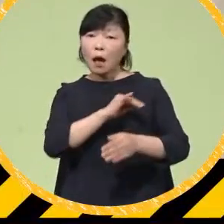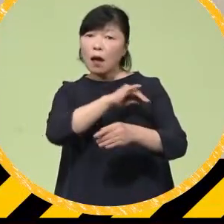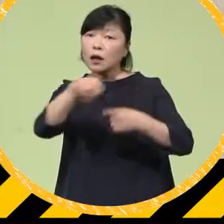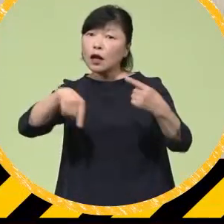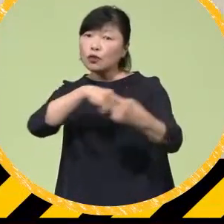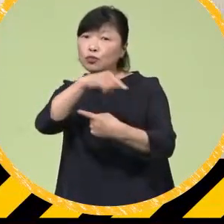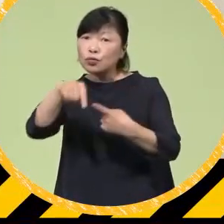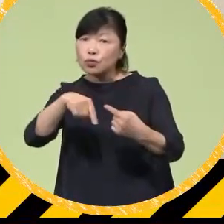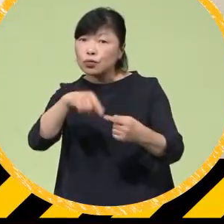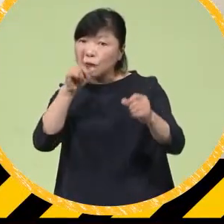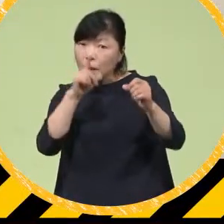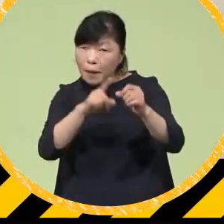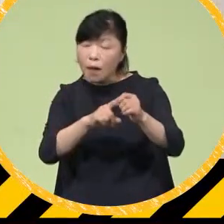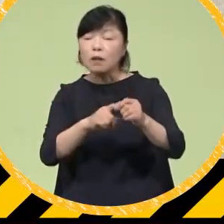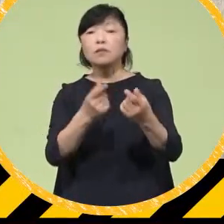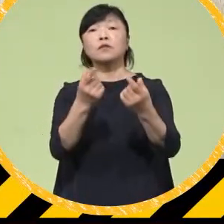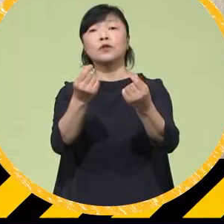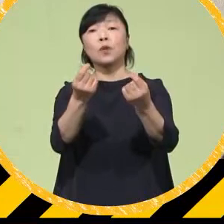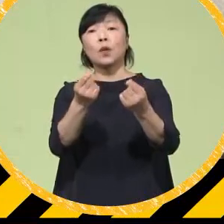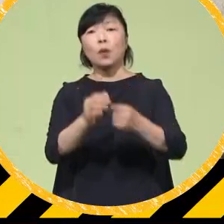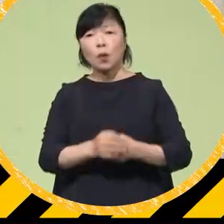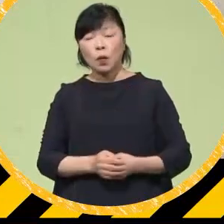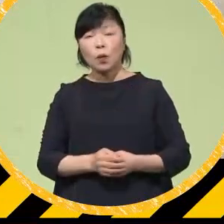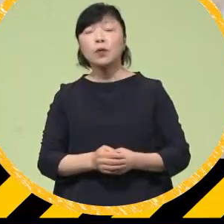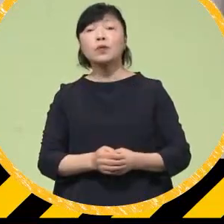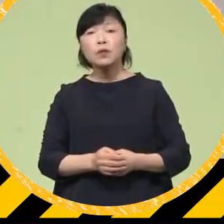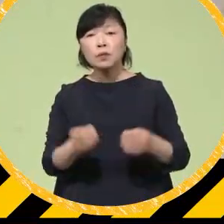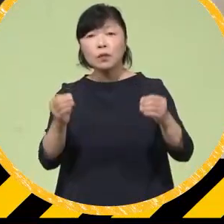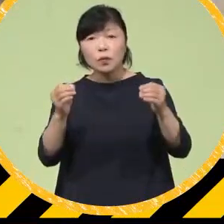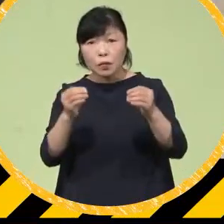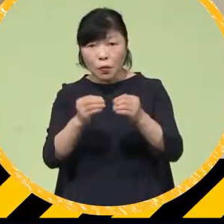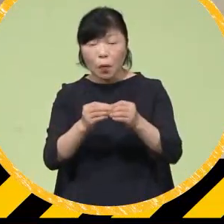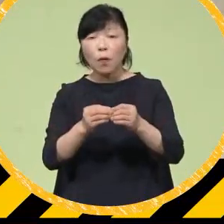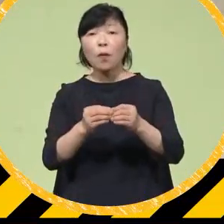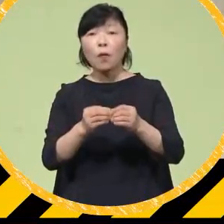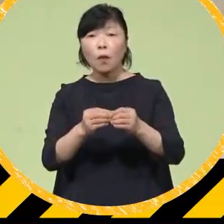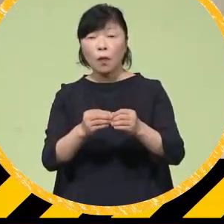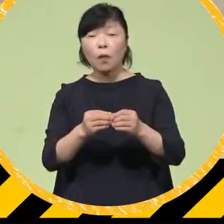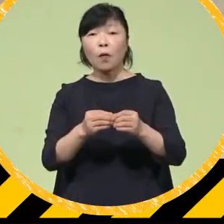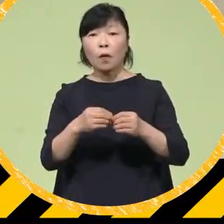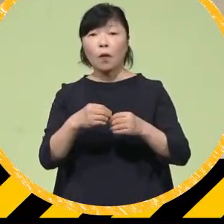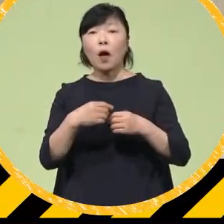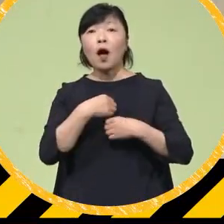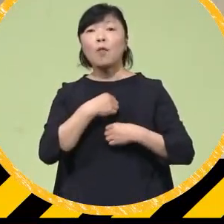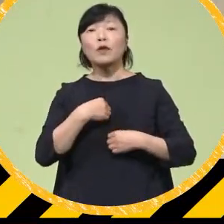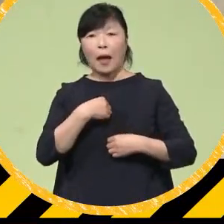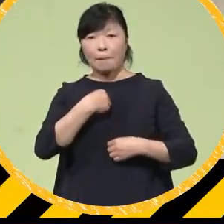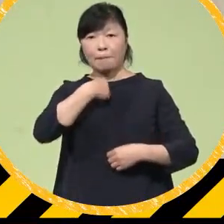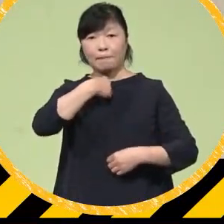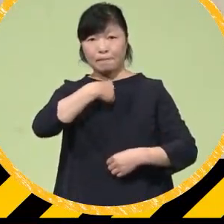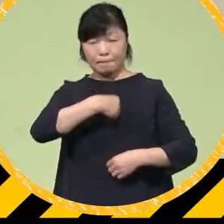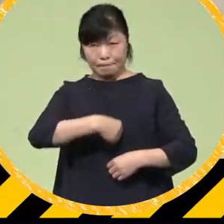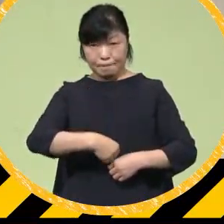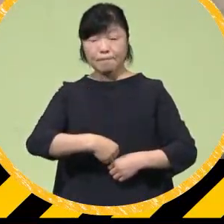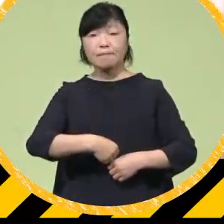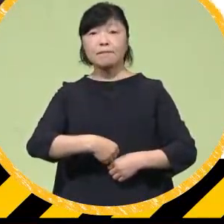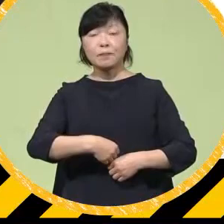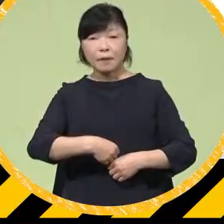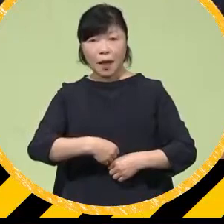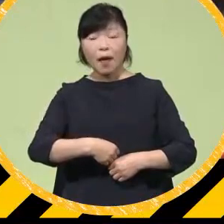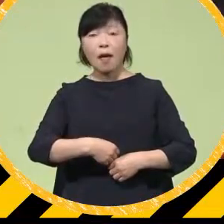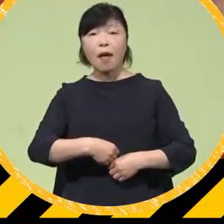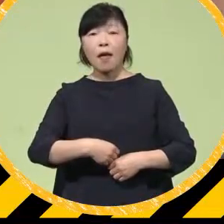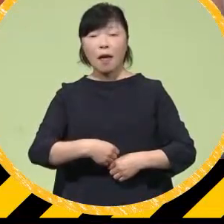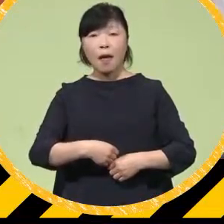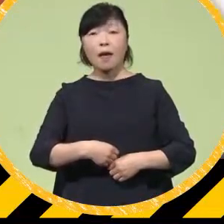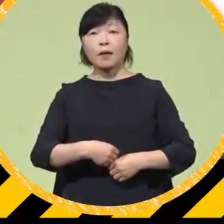するみたいなことなんですかね。 そうですね、血流を良くすると同時に、 あ、そうか、通気というか、 着衣のボ